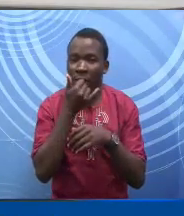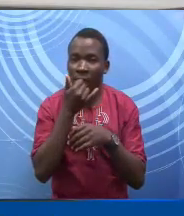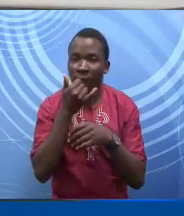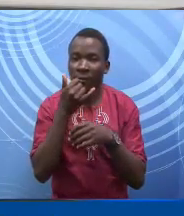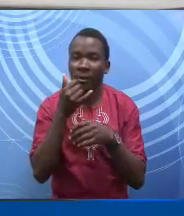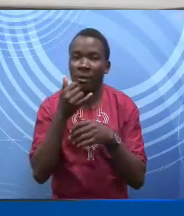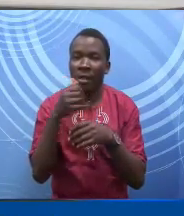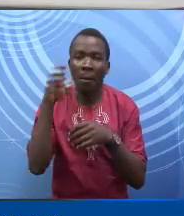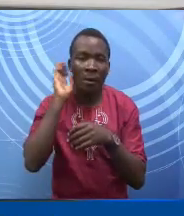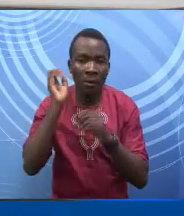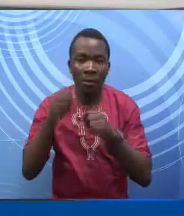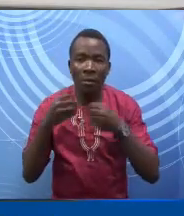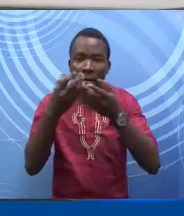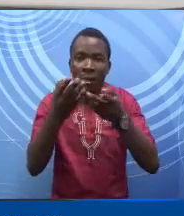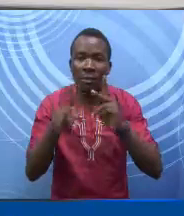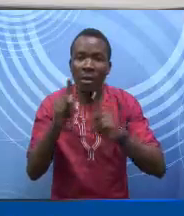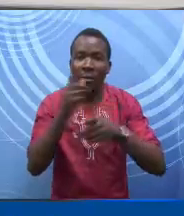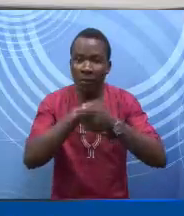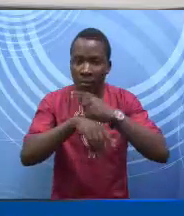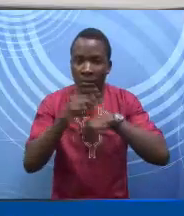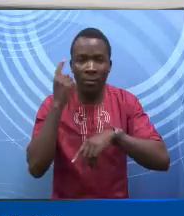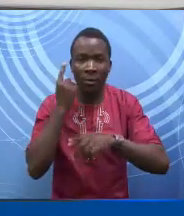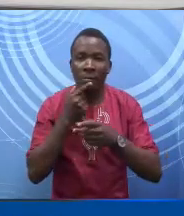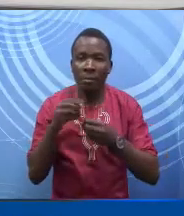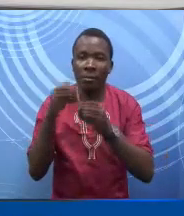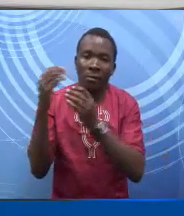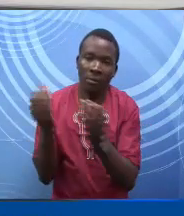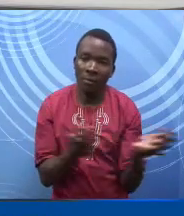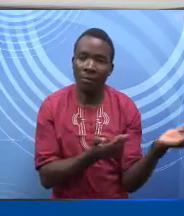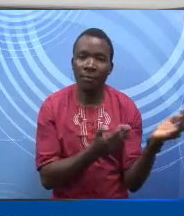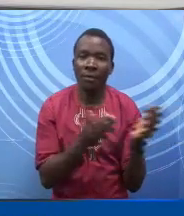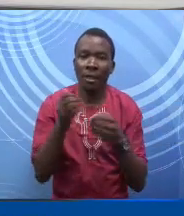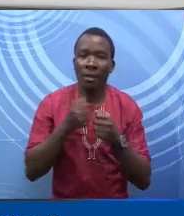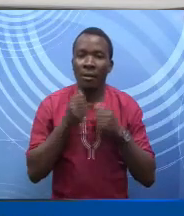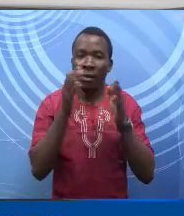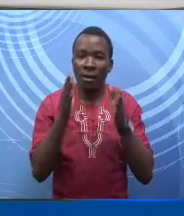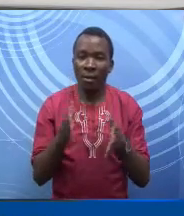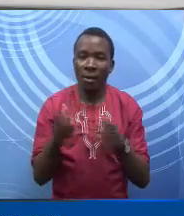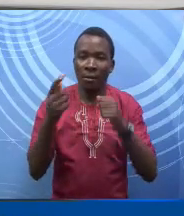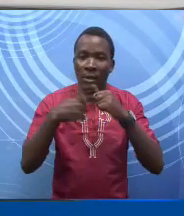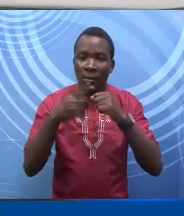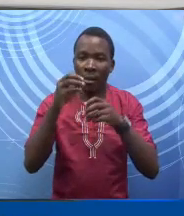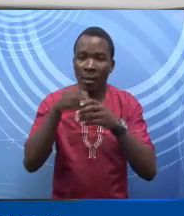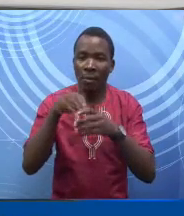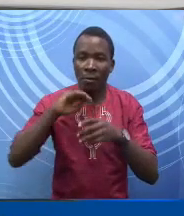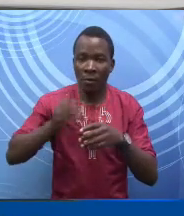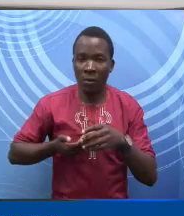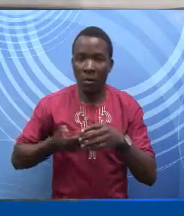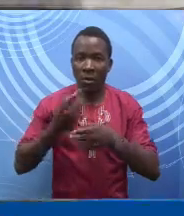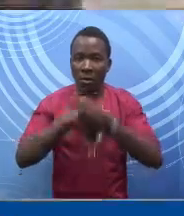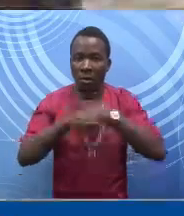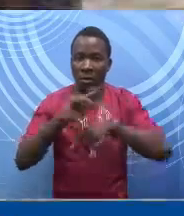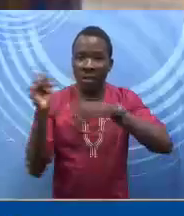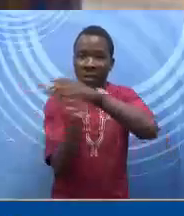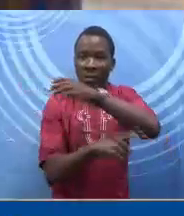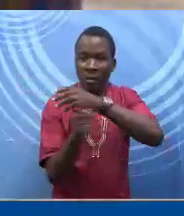ngo aya makuru habashe kugera ku bafite ubumuga bwo kutumva. Mbahaye ikaze. Abanyarwanda batandatu barimo umugore wamugajwe